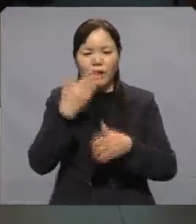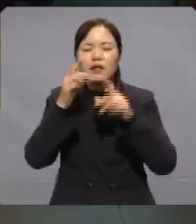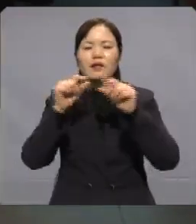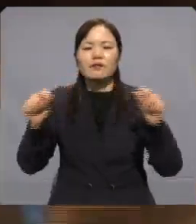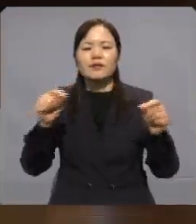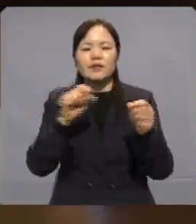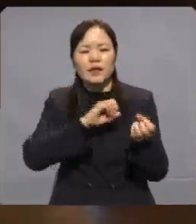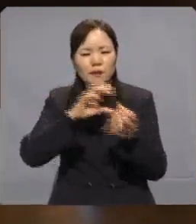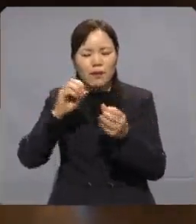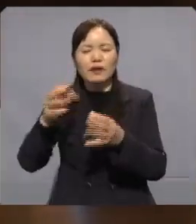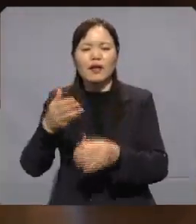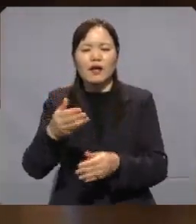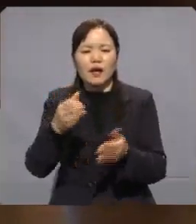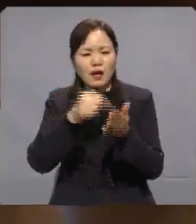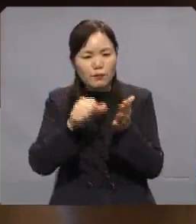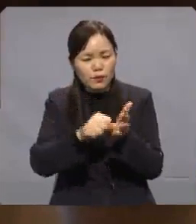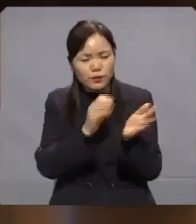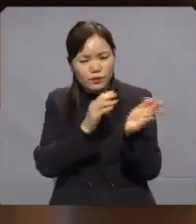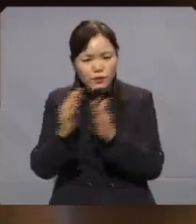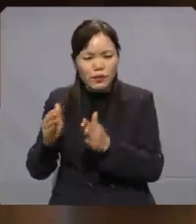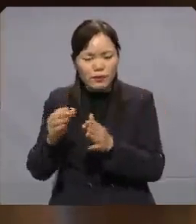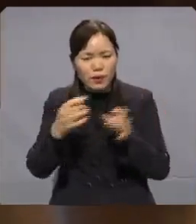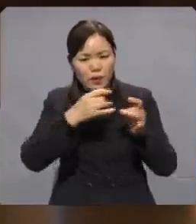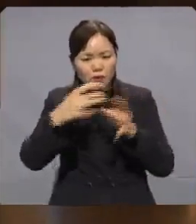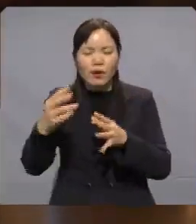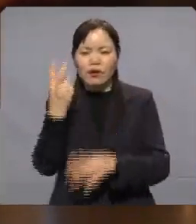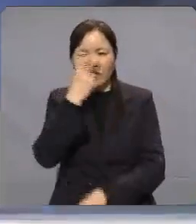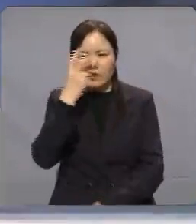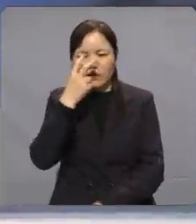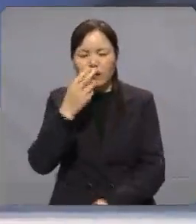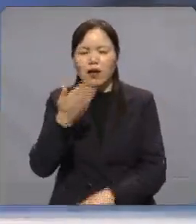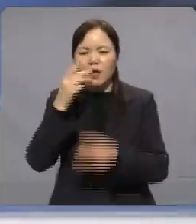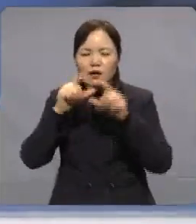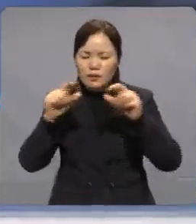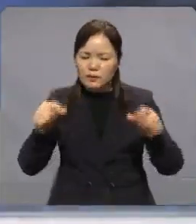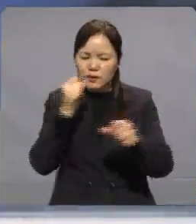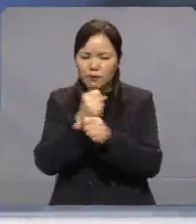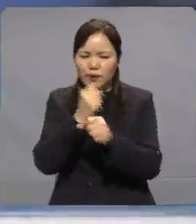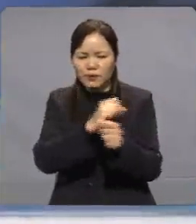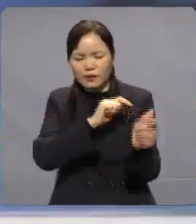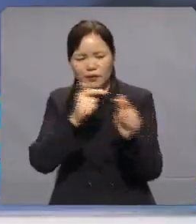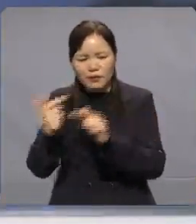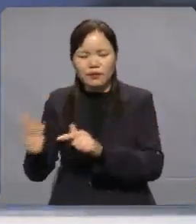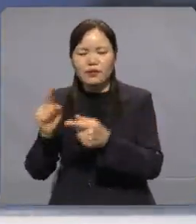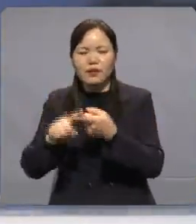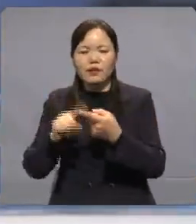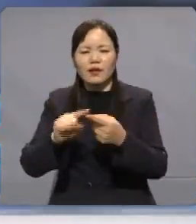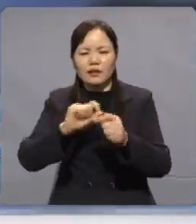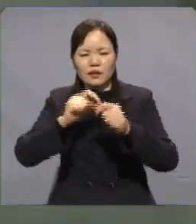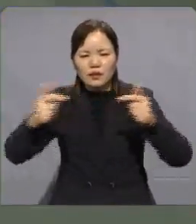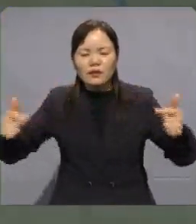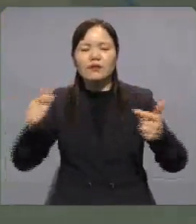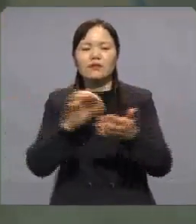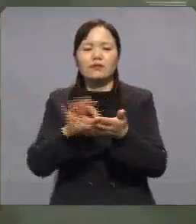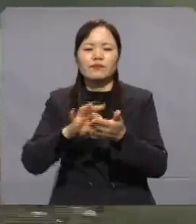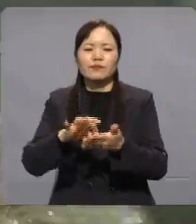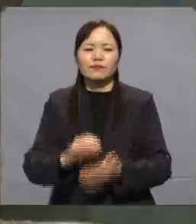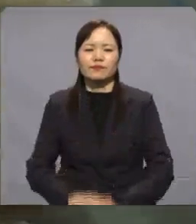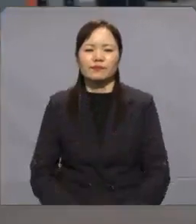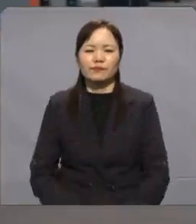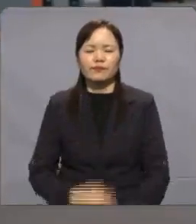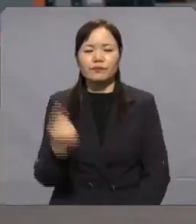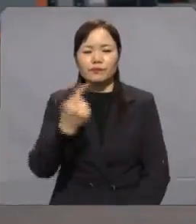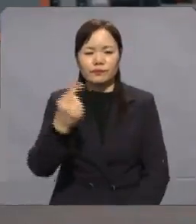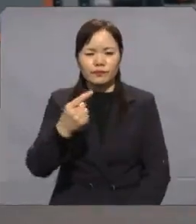비롯해 물류와 경비, 원격 점검, 음식 제조 등 분야를 중심으로 본격 확산되고 있습니다.